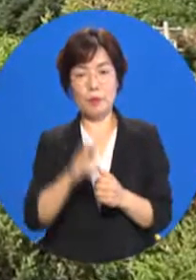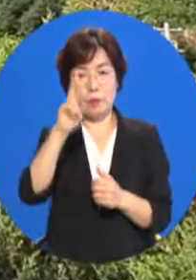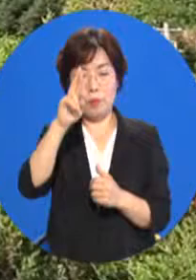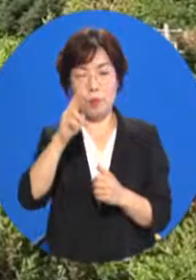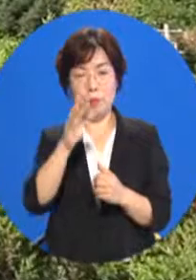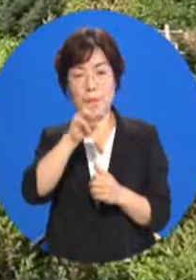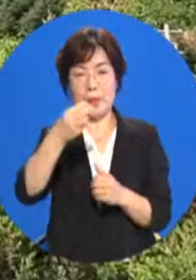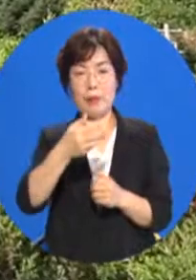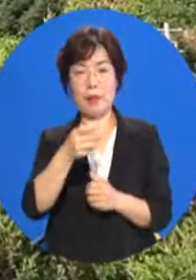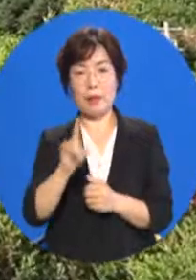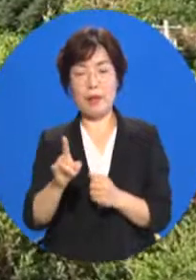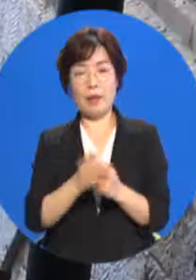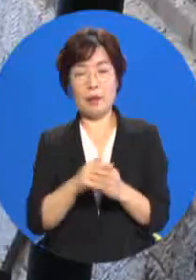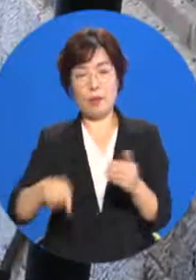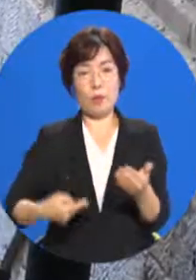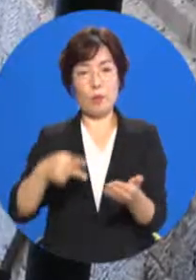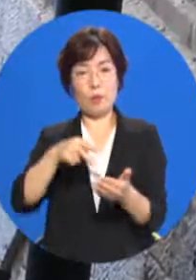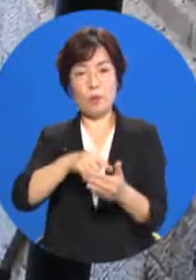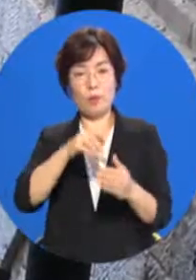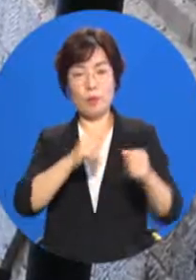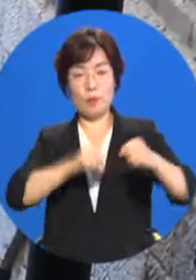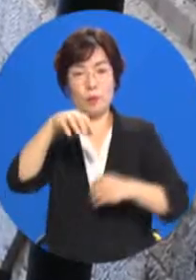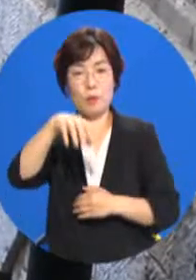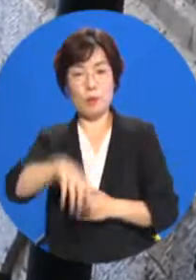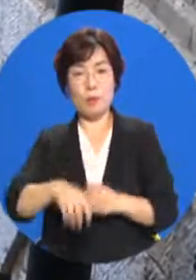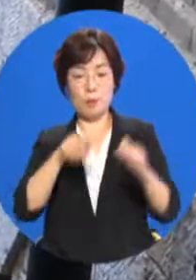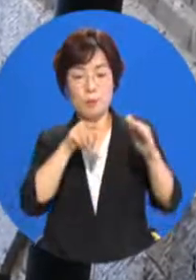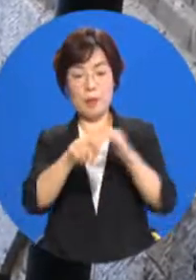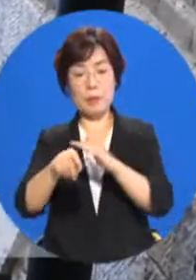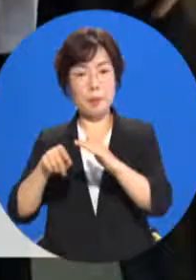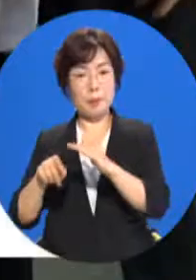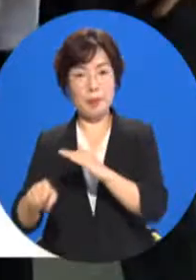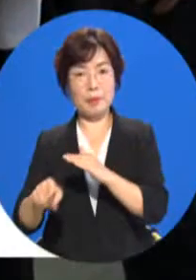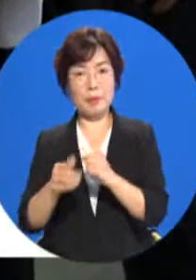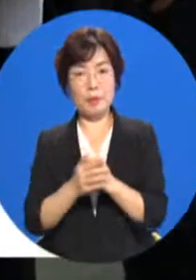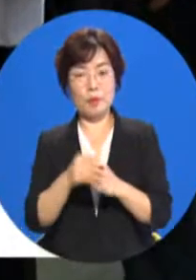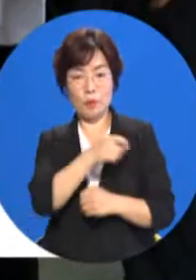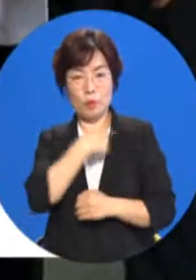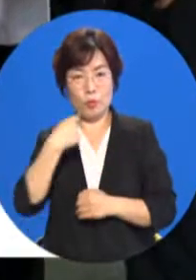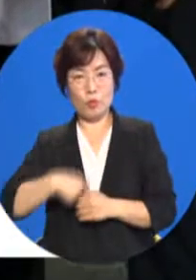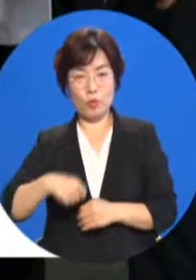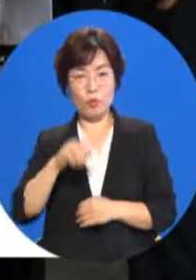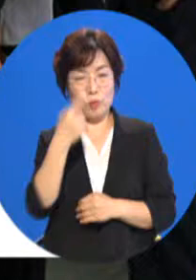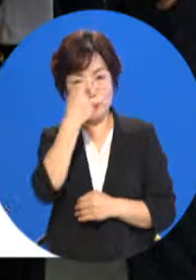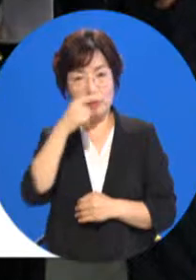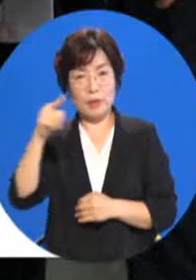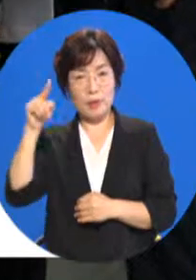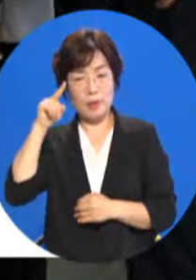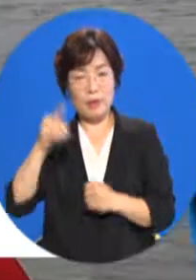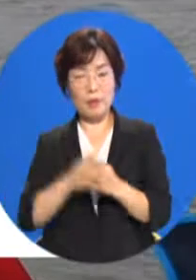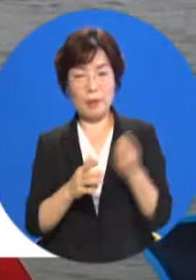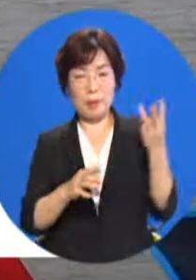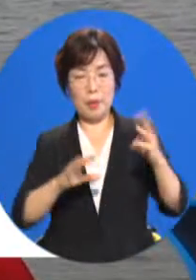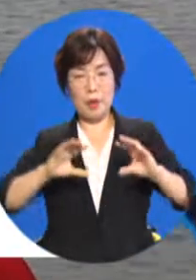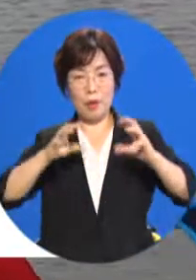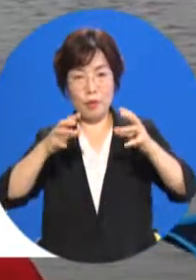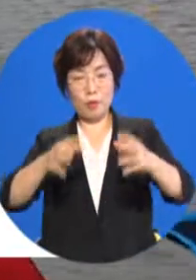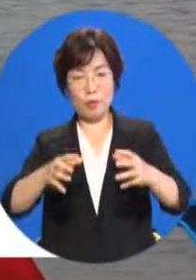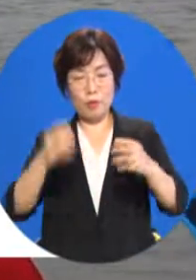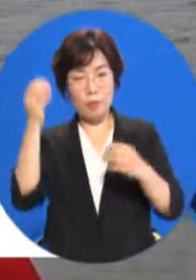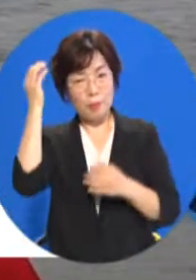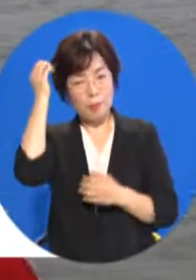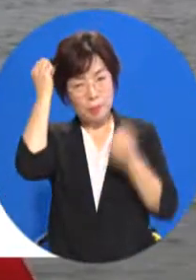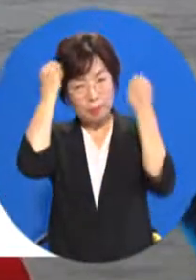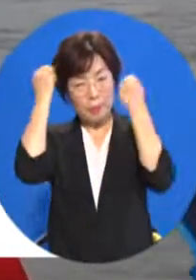발해 독립운동의 현장을 찾아가는 여정은 중국과 러시아 등 3국의 국경을 거치는